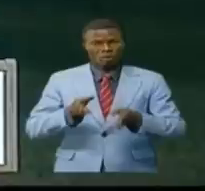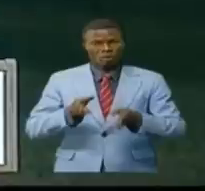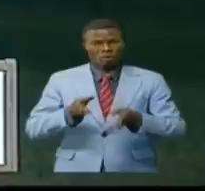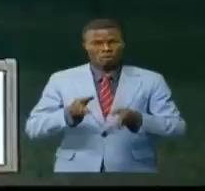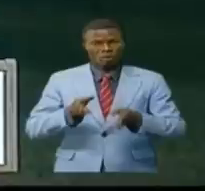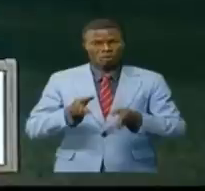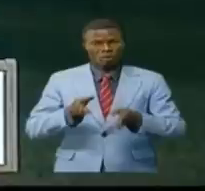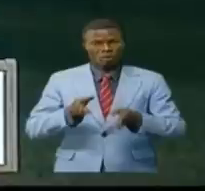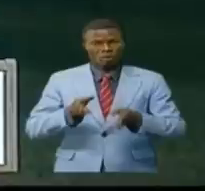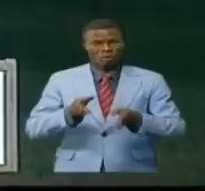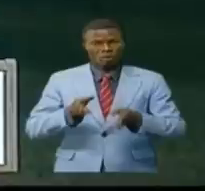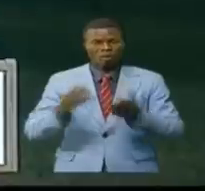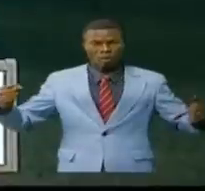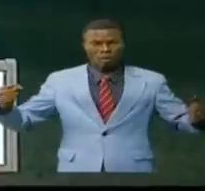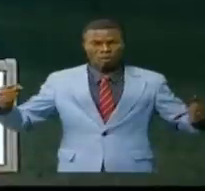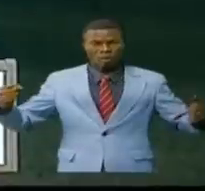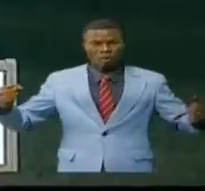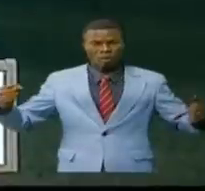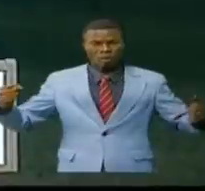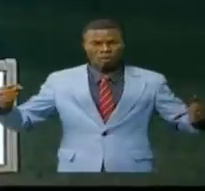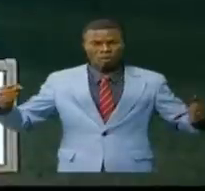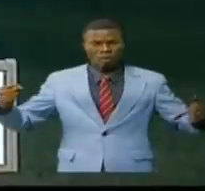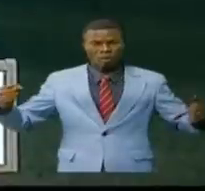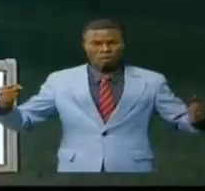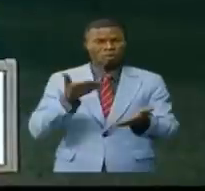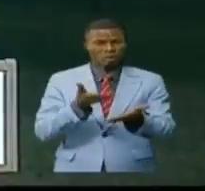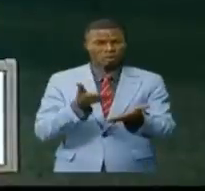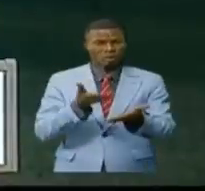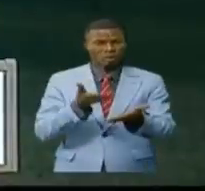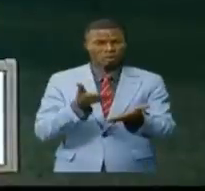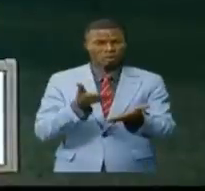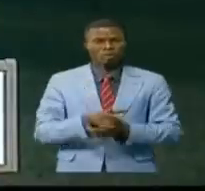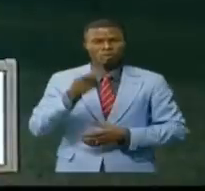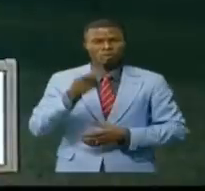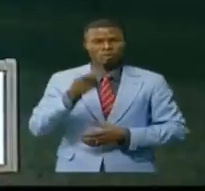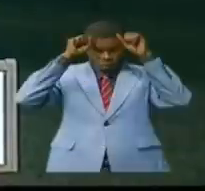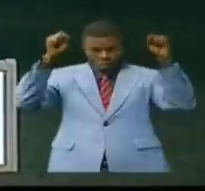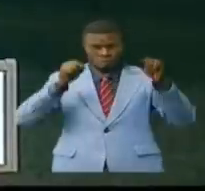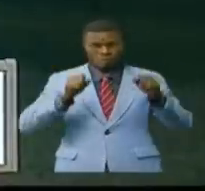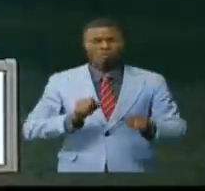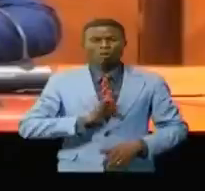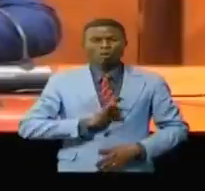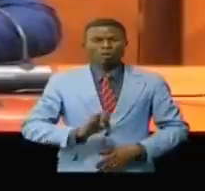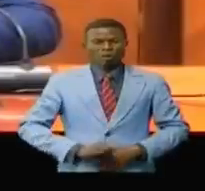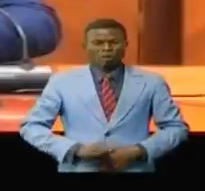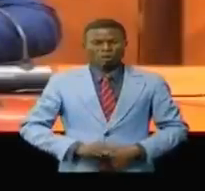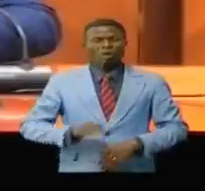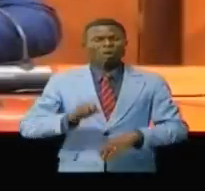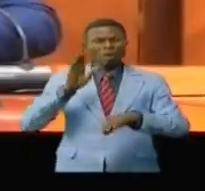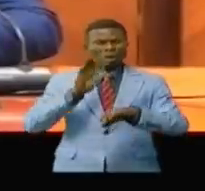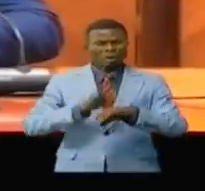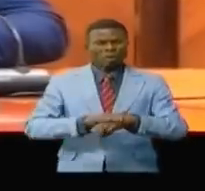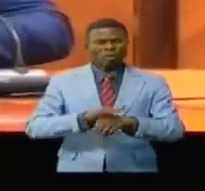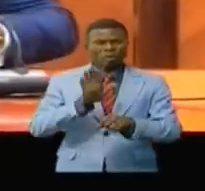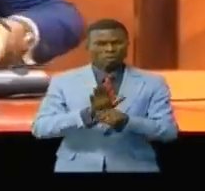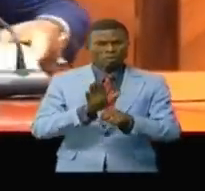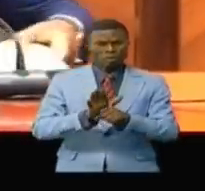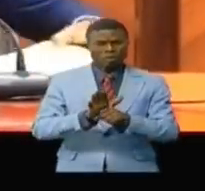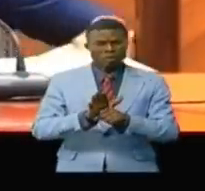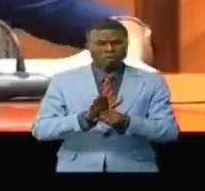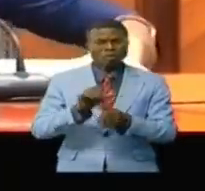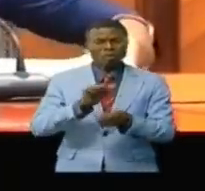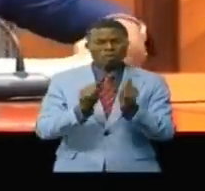lutte contre les accidents de circulation sur la voie publique. Le président de la République est préoccupé par une